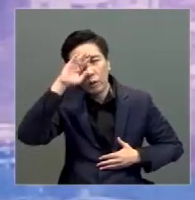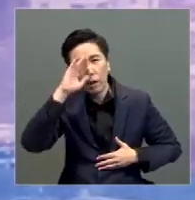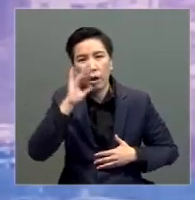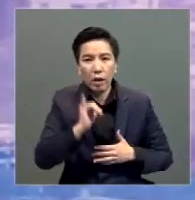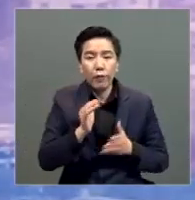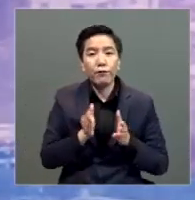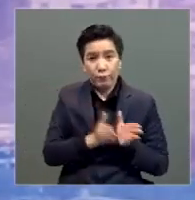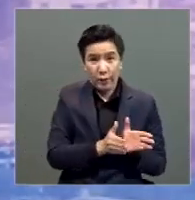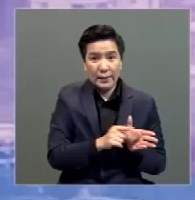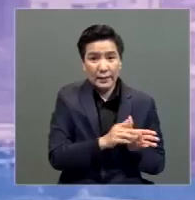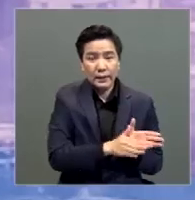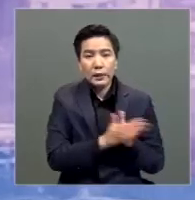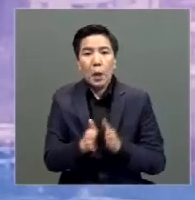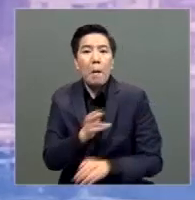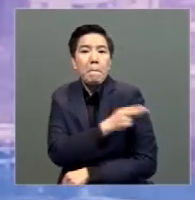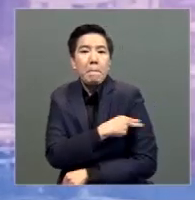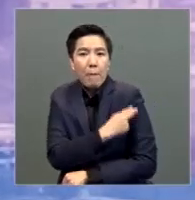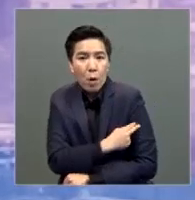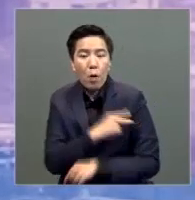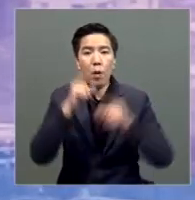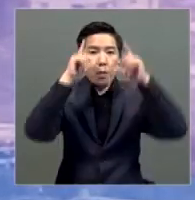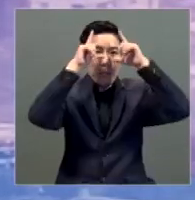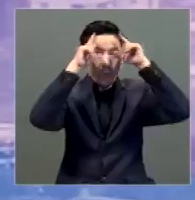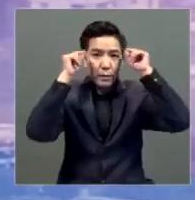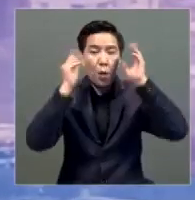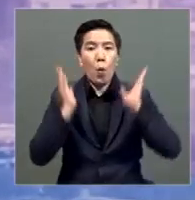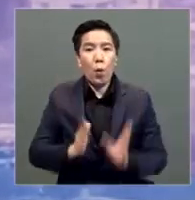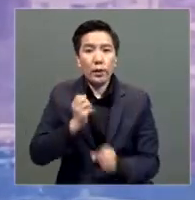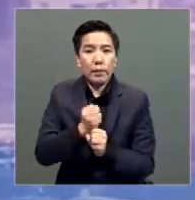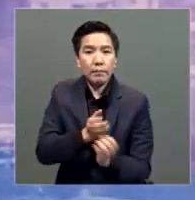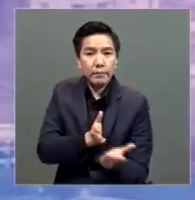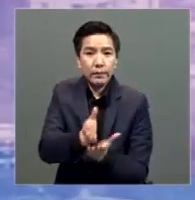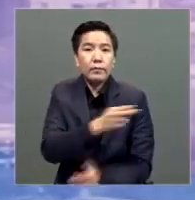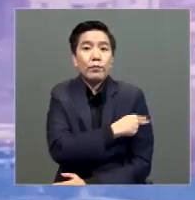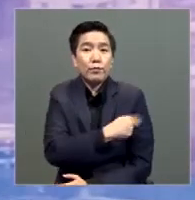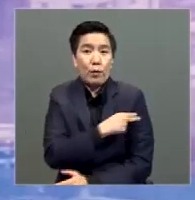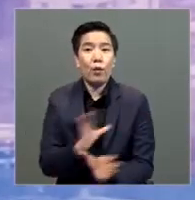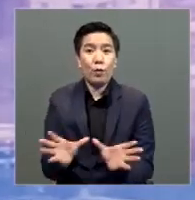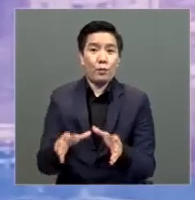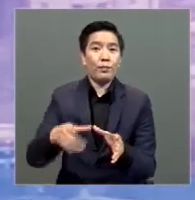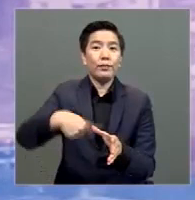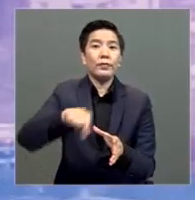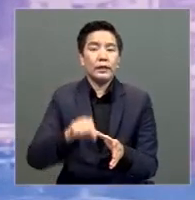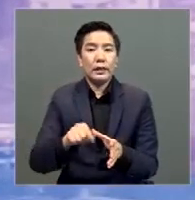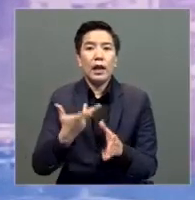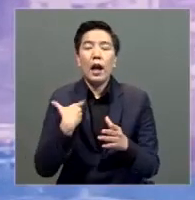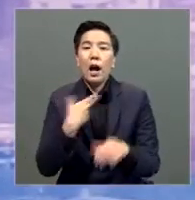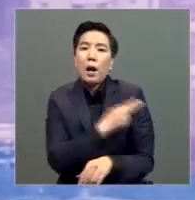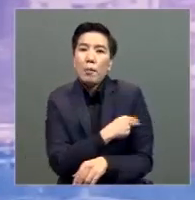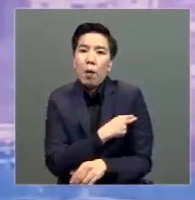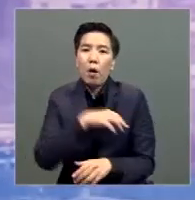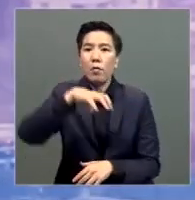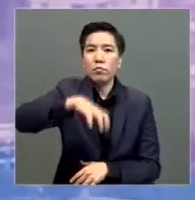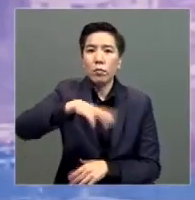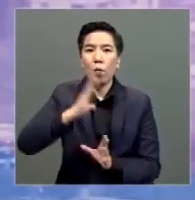ฝ่ายหนึ่งหมายถึงหมอพยาบาลบุคลากรทางการแพทย์คลินิกโรงพย